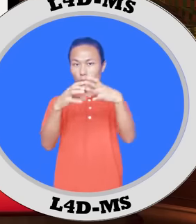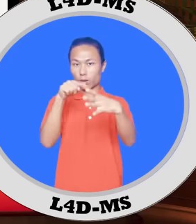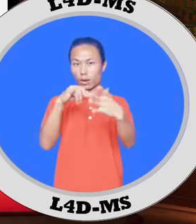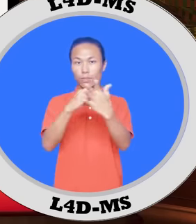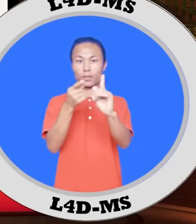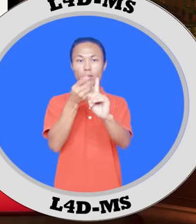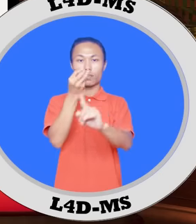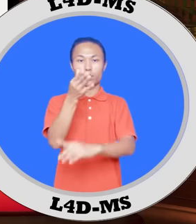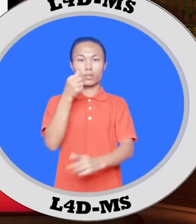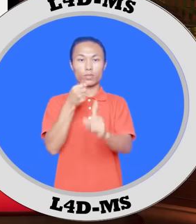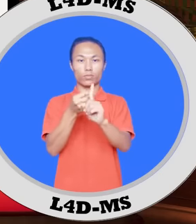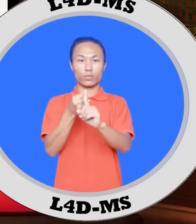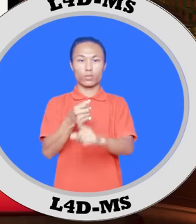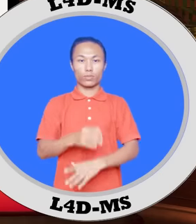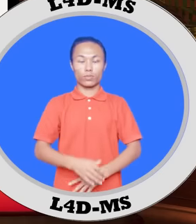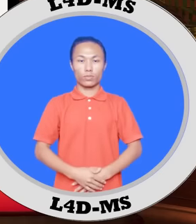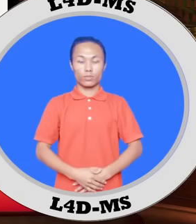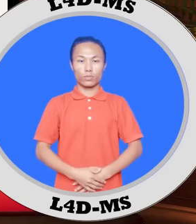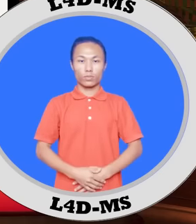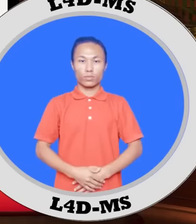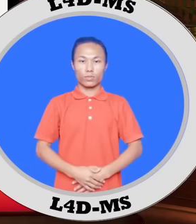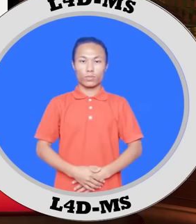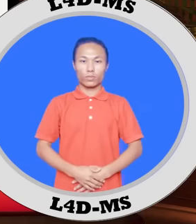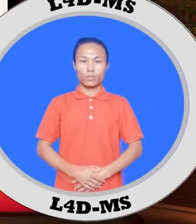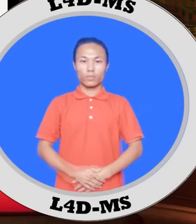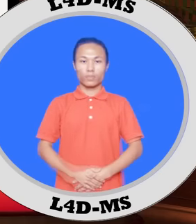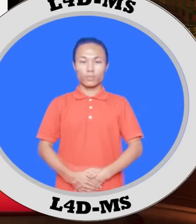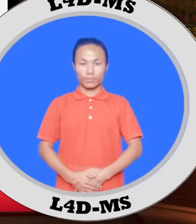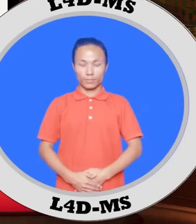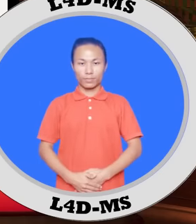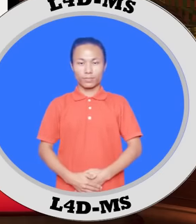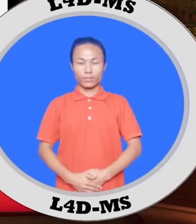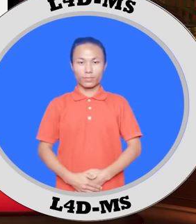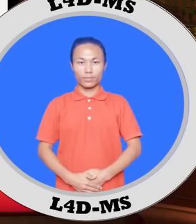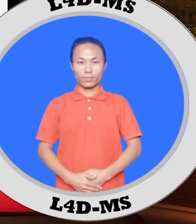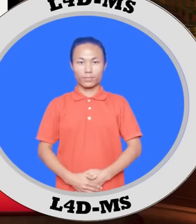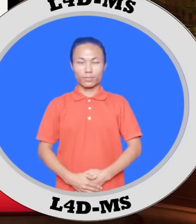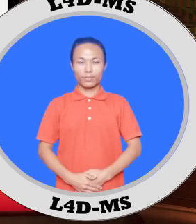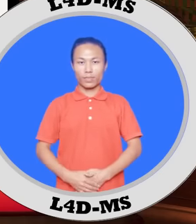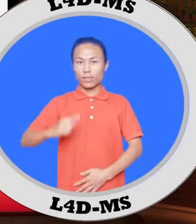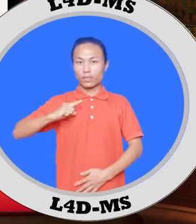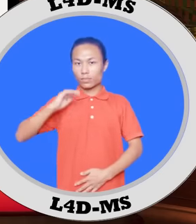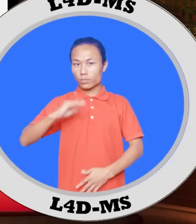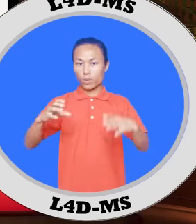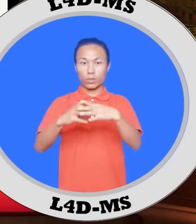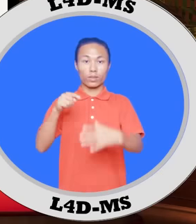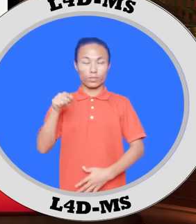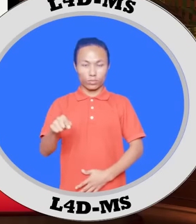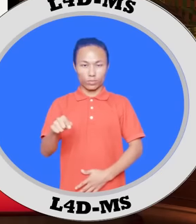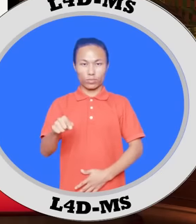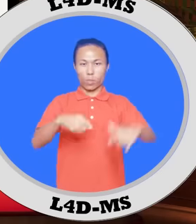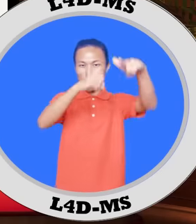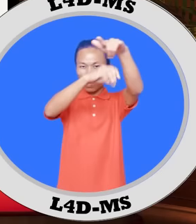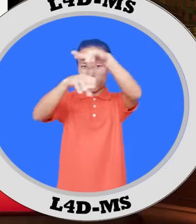ကူညီပေးခဲ့ကြတဲ့ကမ္ဘာတဝမ်းမကုမ္ပဏီများပါဝင်တဲ့ကွန်ရက်တစ်ခုကို Justice for Myanmar ကဖော်ထုတ်လိုက်တာပါ။အကြံဖက်စစ်အုပ်စုက